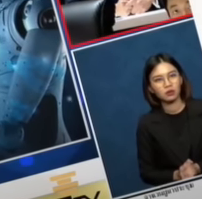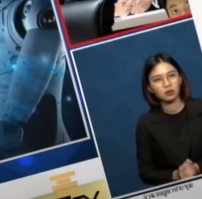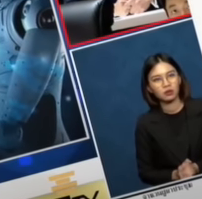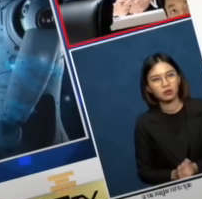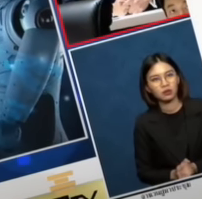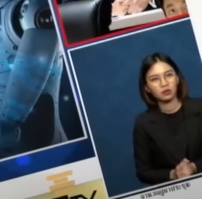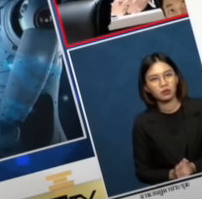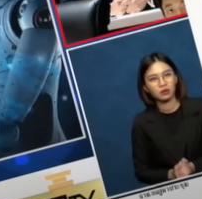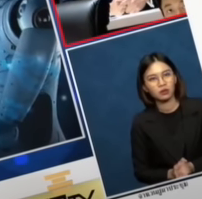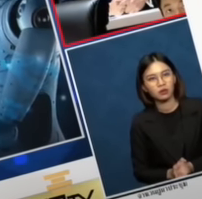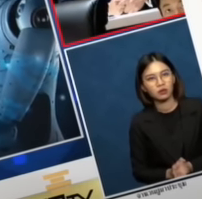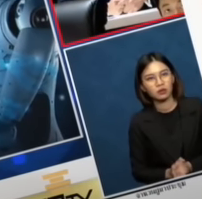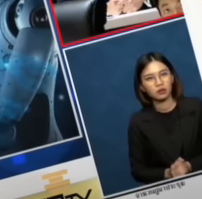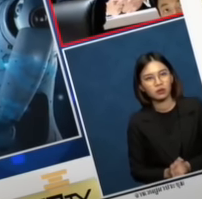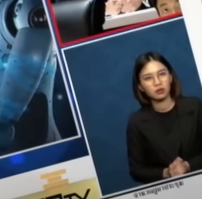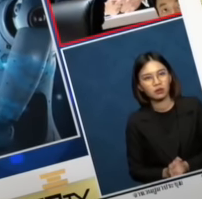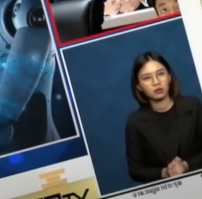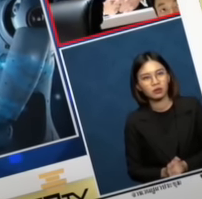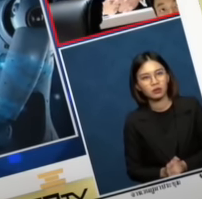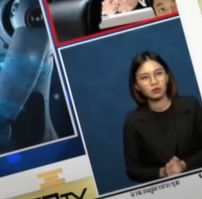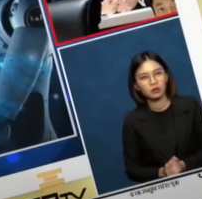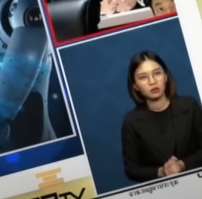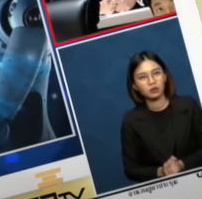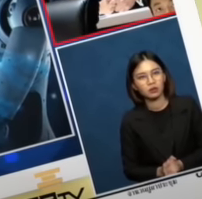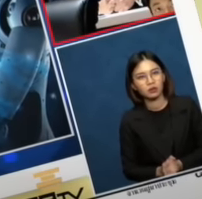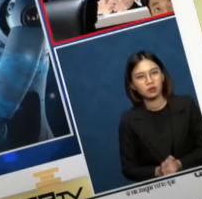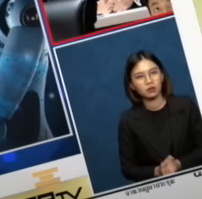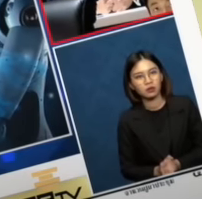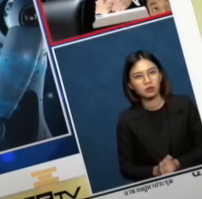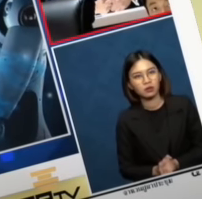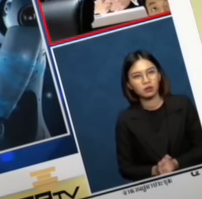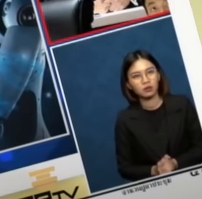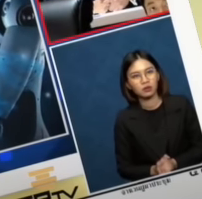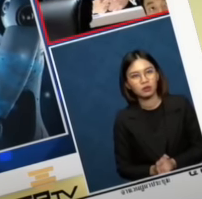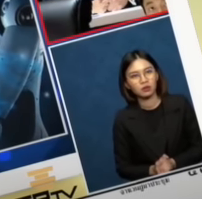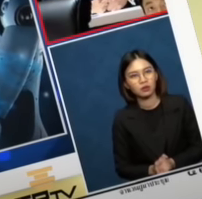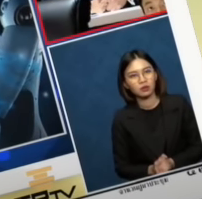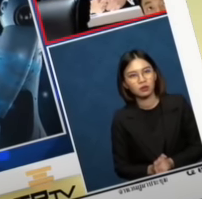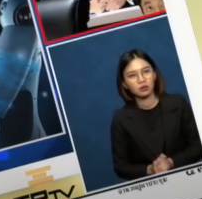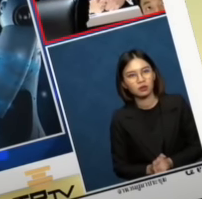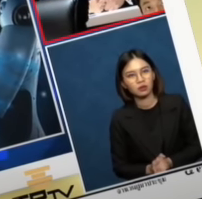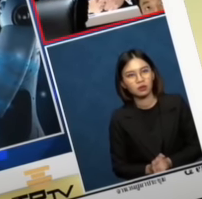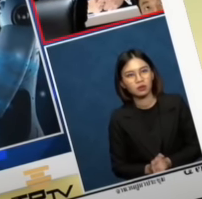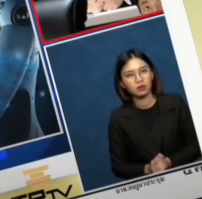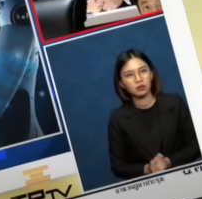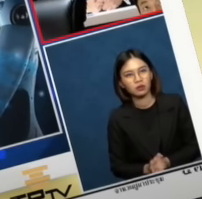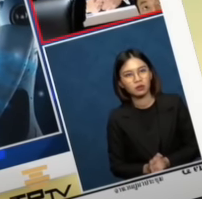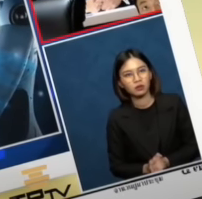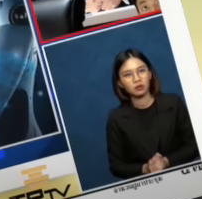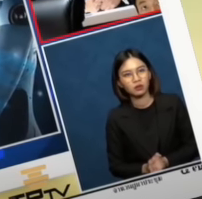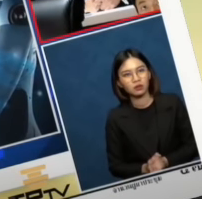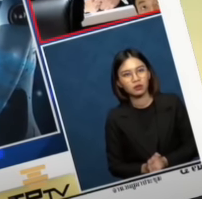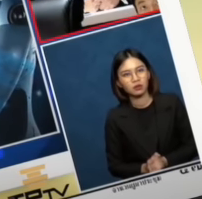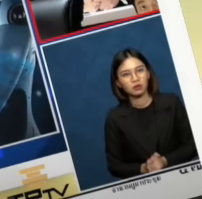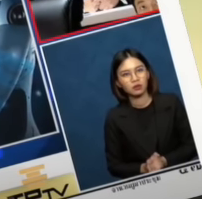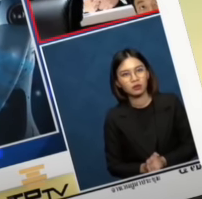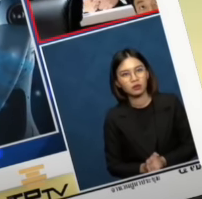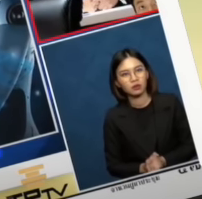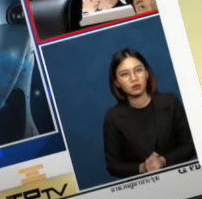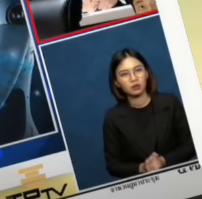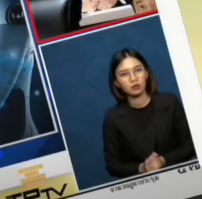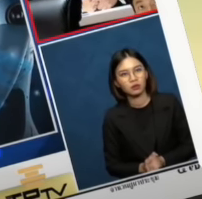กิจระดับชาวบ้านและเรื่องของวิกฤตทางการเมืองโอกาสที่จะเกิดการยุบสภาเอาไปฟังกัน